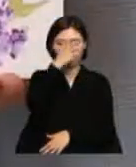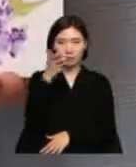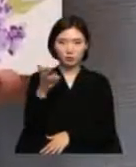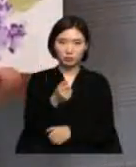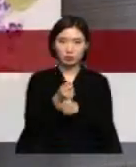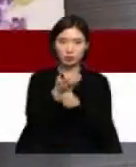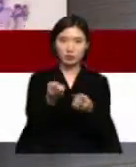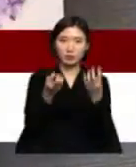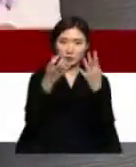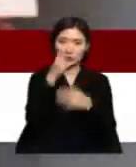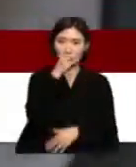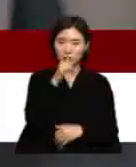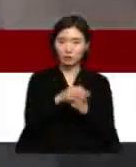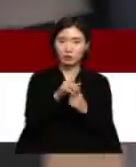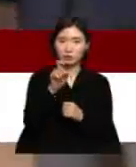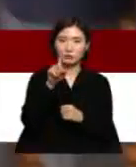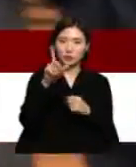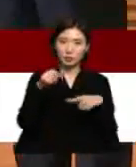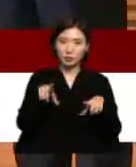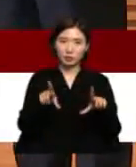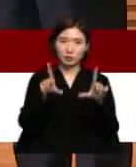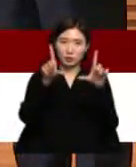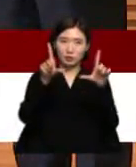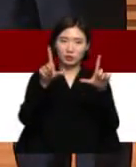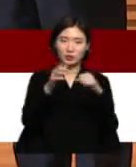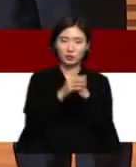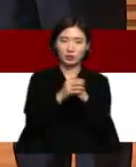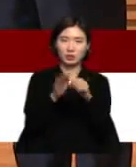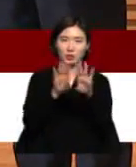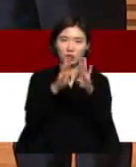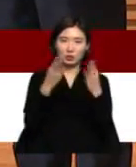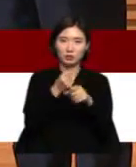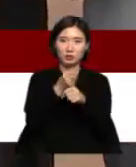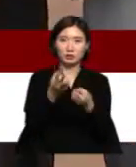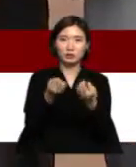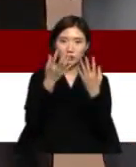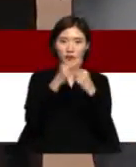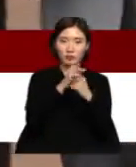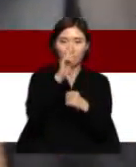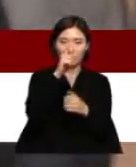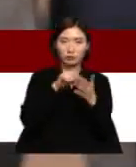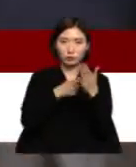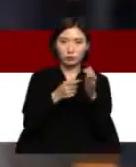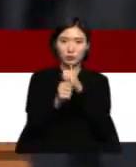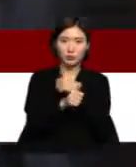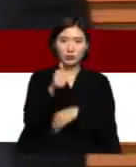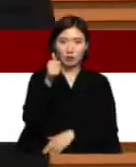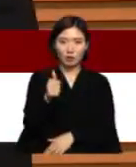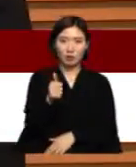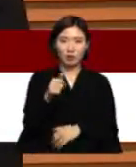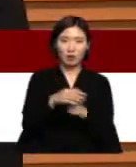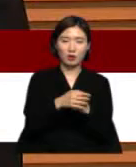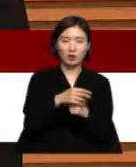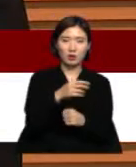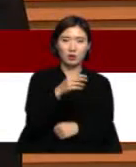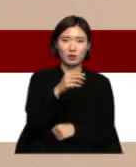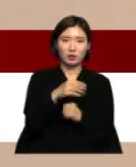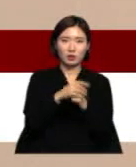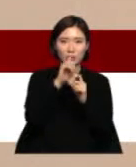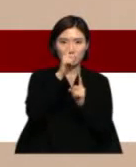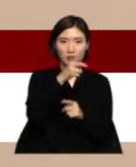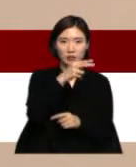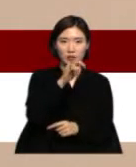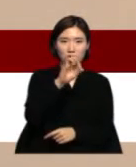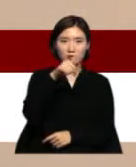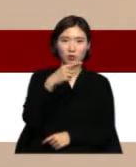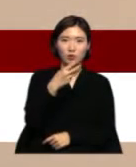가졌습니다. 11일 홀트 아동복지회에서 열린 전달식에는 박종록 추진위원장과 파워블로거인 이혜선